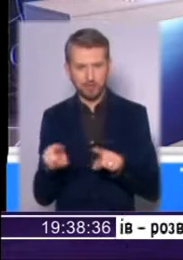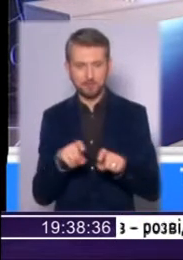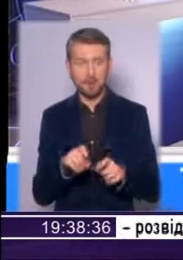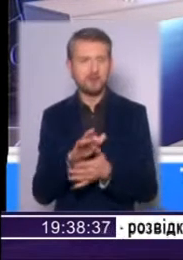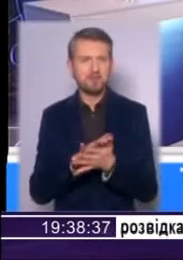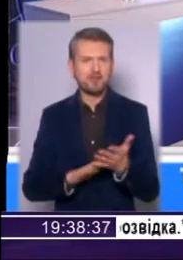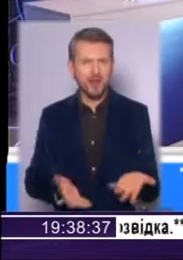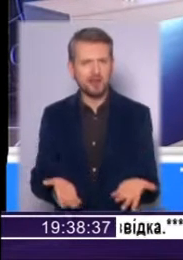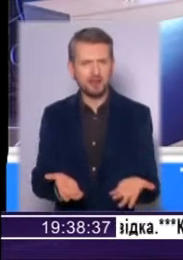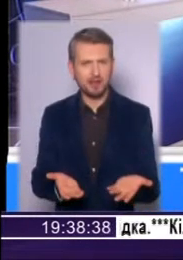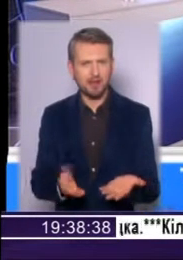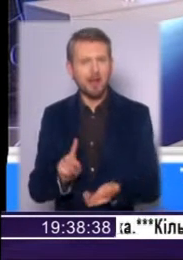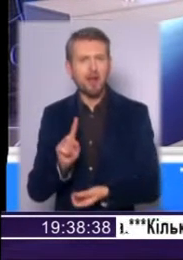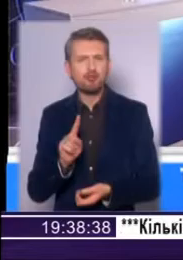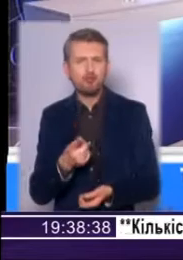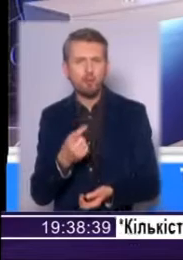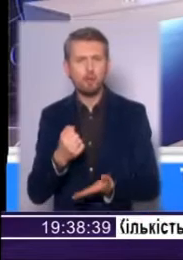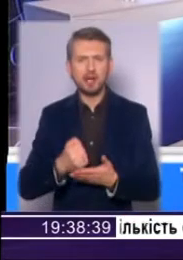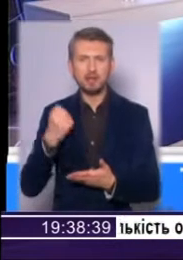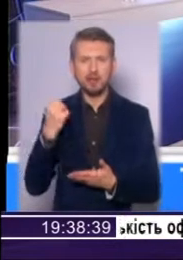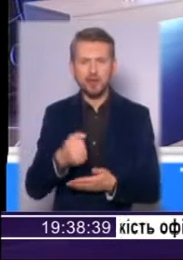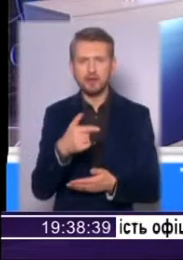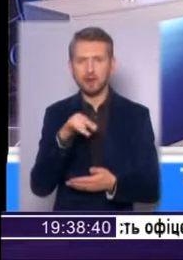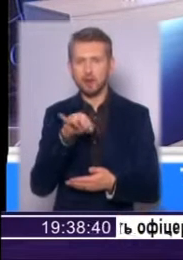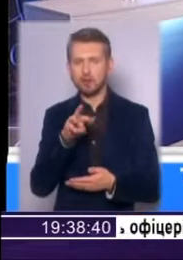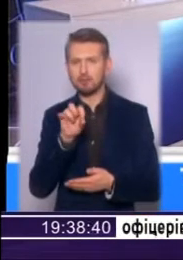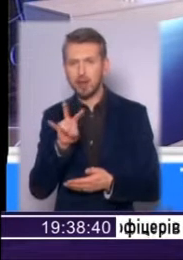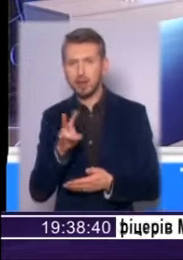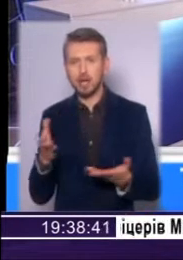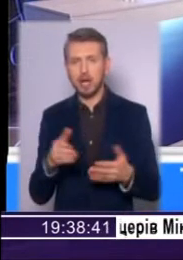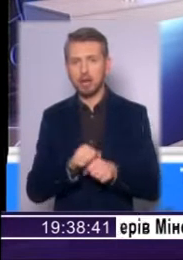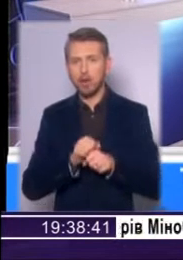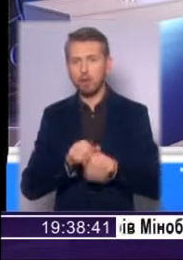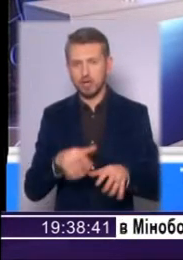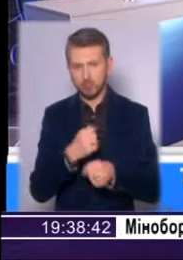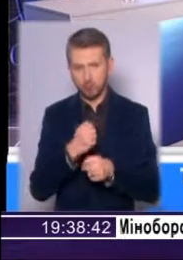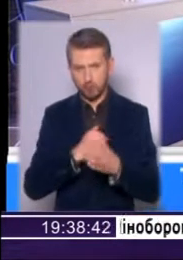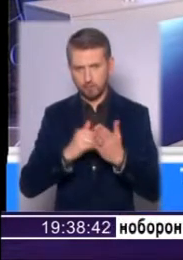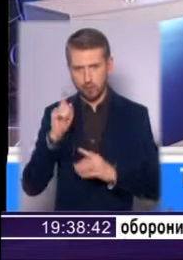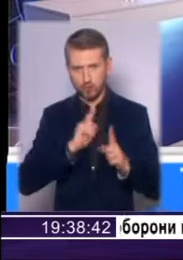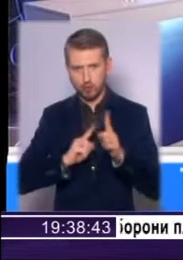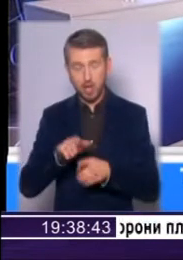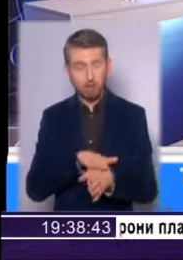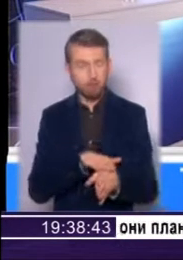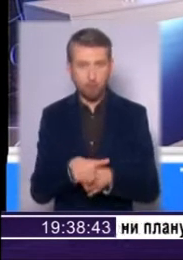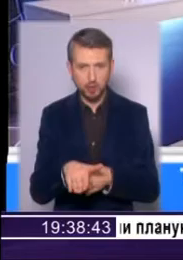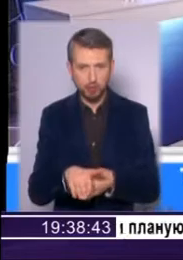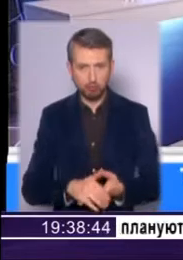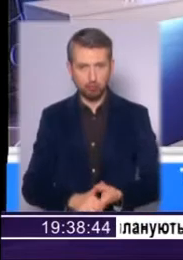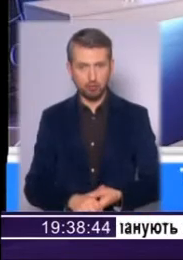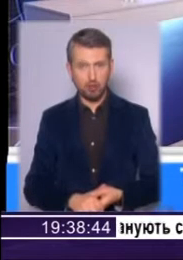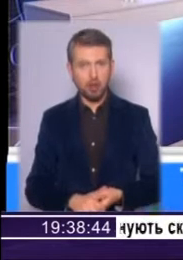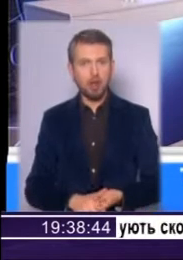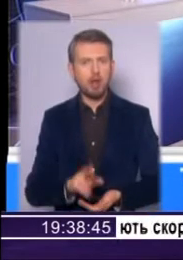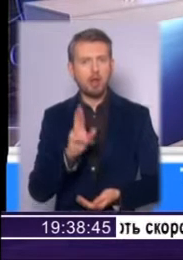а чому призначається Гройсман, який розвалив роботу Верховної Ради повністю?